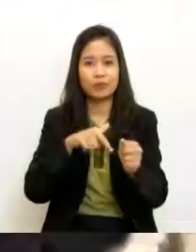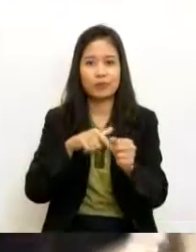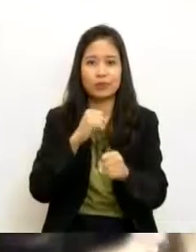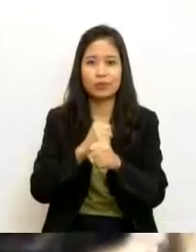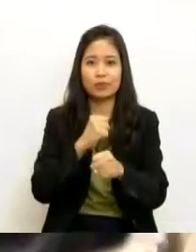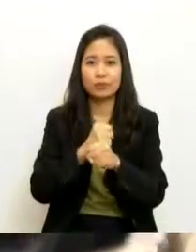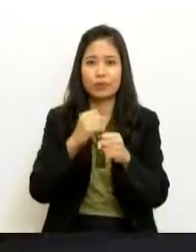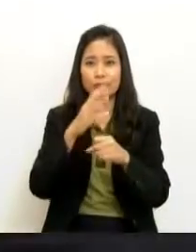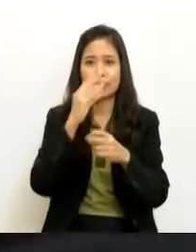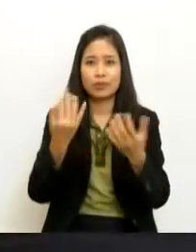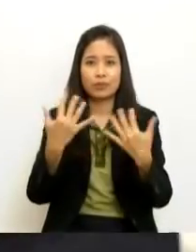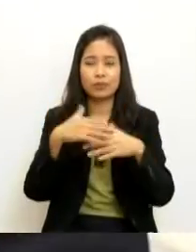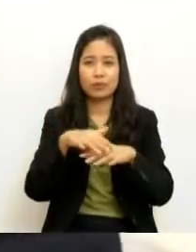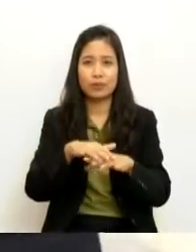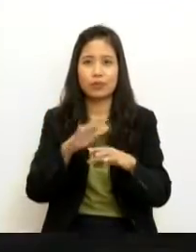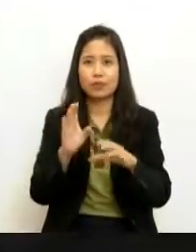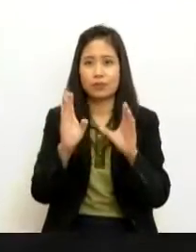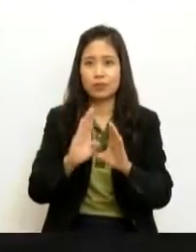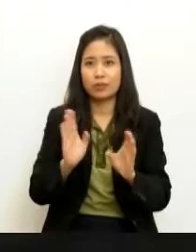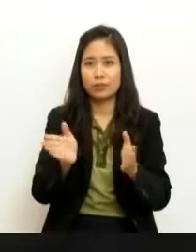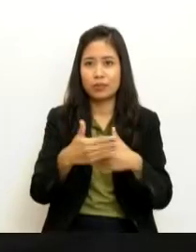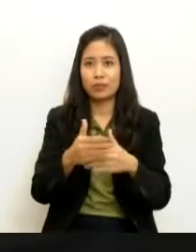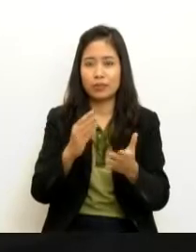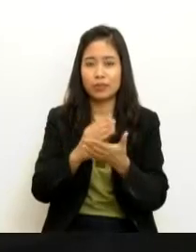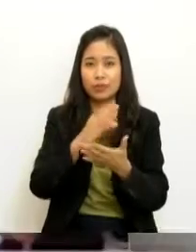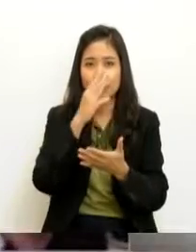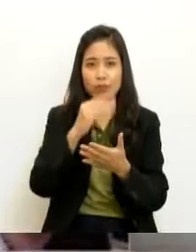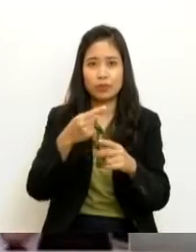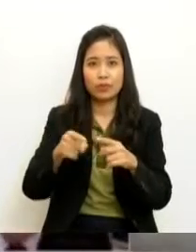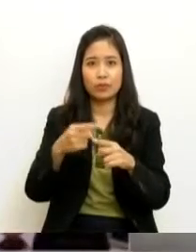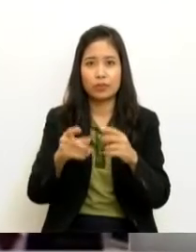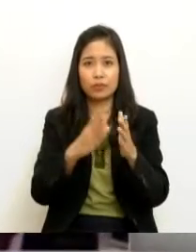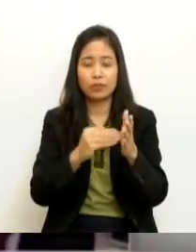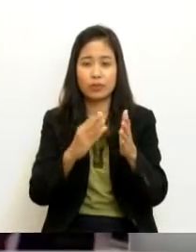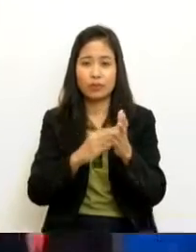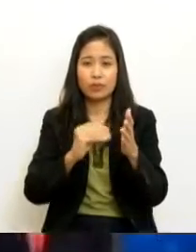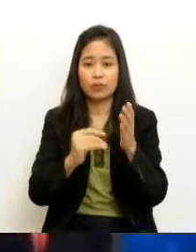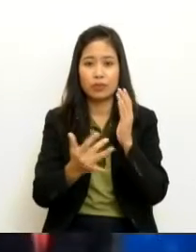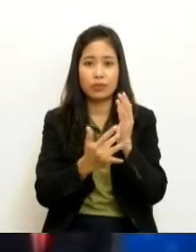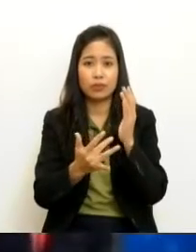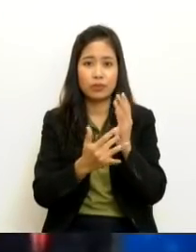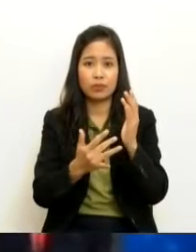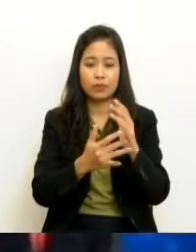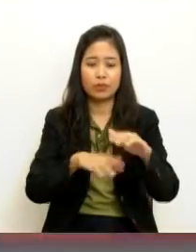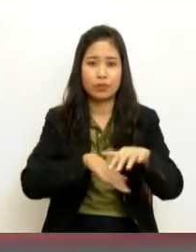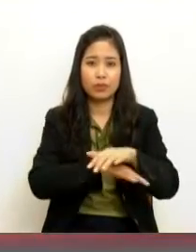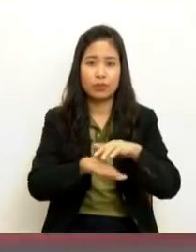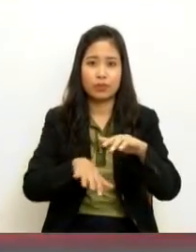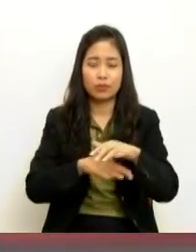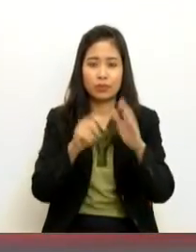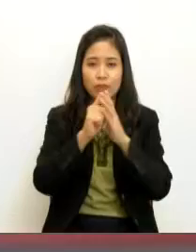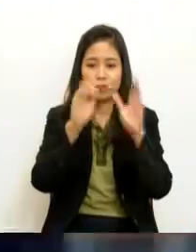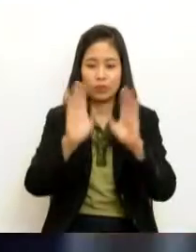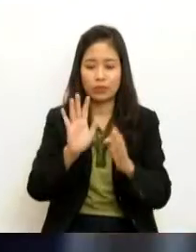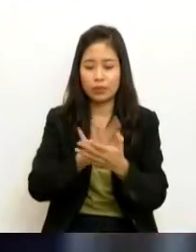1,067 โรงเรียน Connex ED ทั่วประเทศได้เข้าร่วมอบรมออนไลน์ Digital Classroom หลักสูตรการออกแบบการจัด